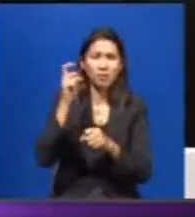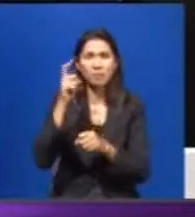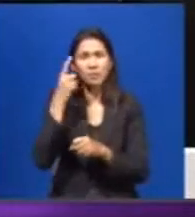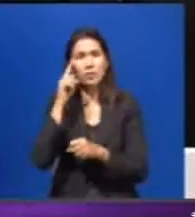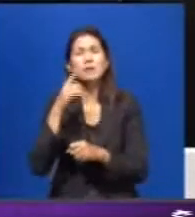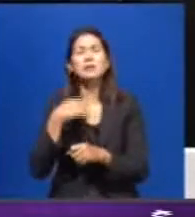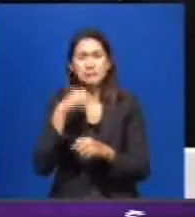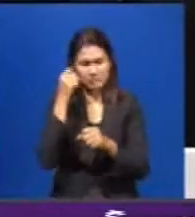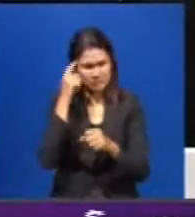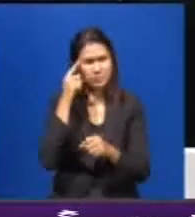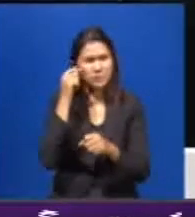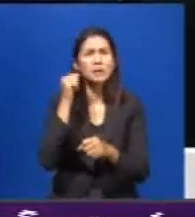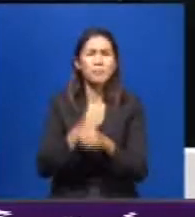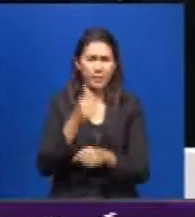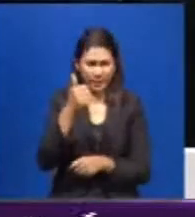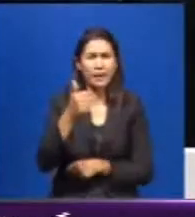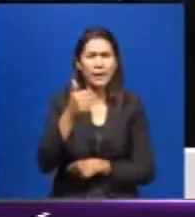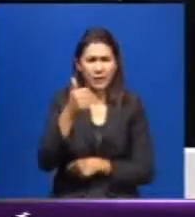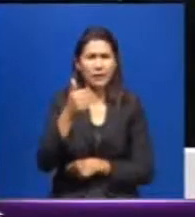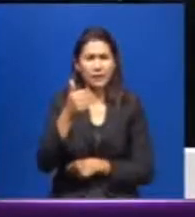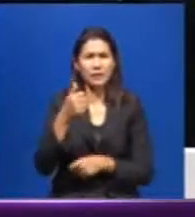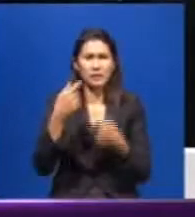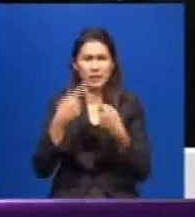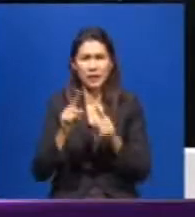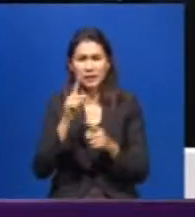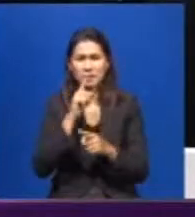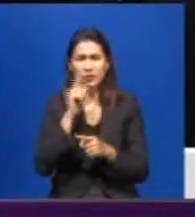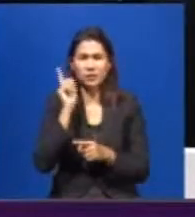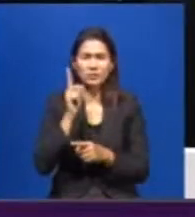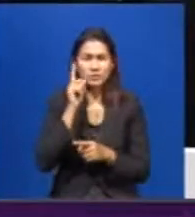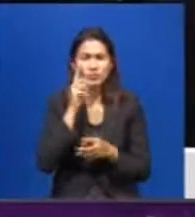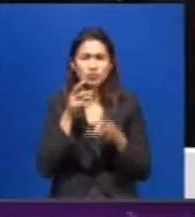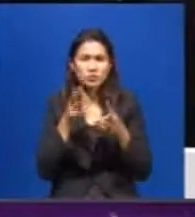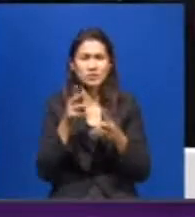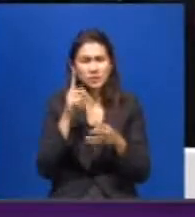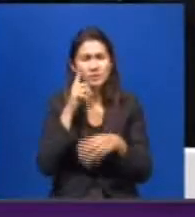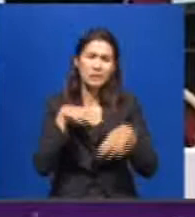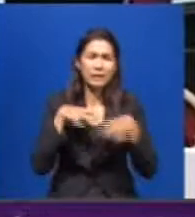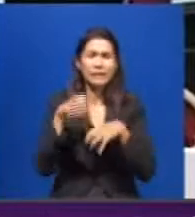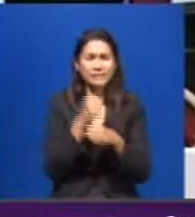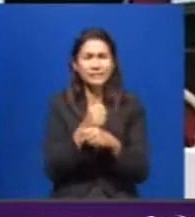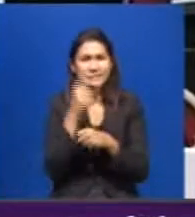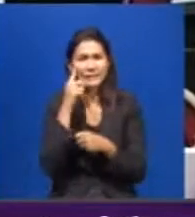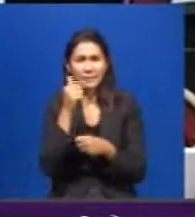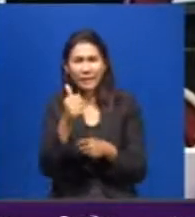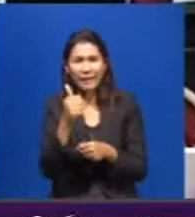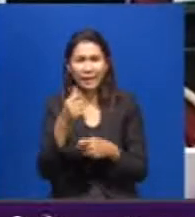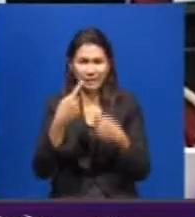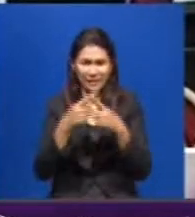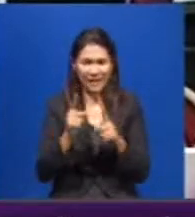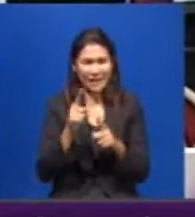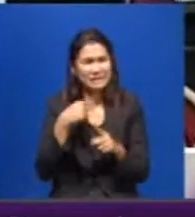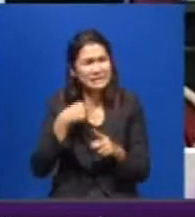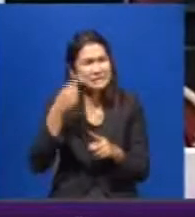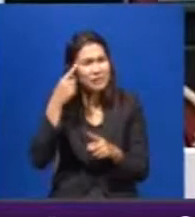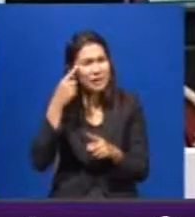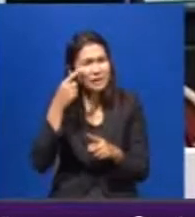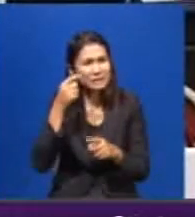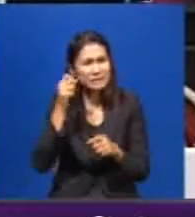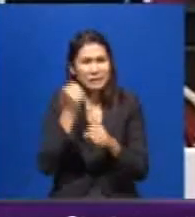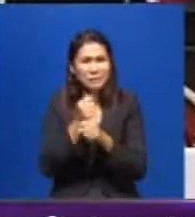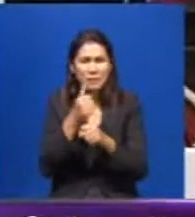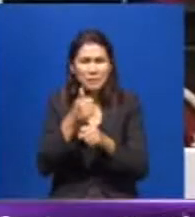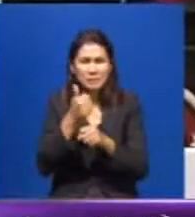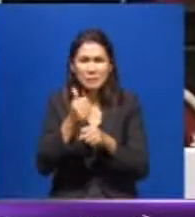ได้ครับนะครับแล้วท่านก็อาจจะใช้ประหลัดใช้อะไรต่างๆก็ว่าไปมันก็ไปกันได ้ นะครับแต่ว่ามันจะไปได้อย่างรา